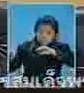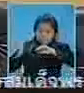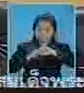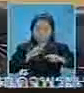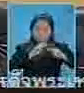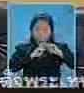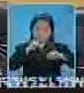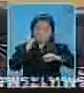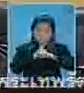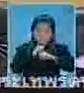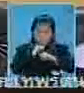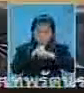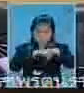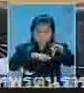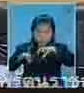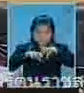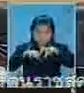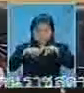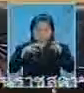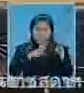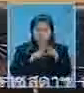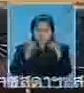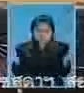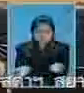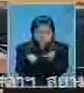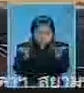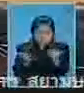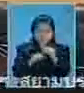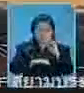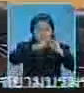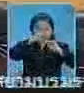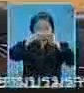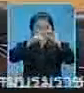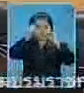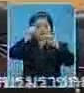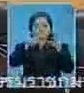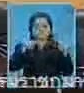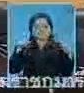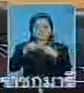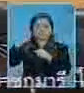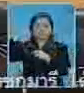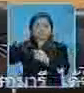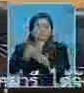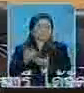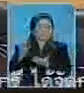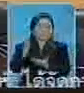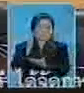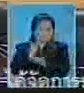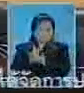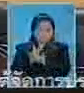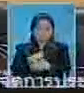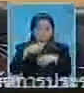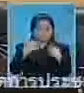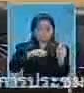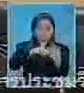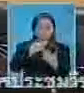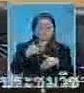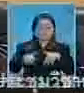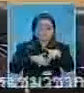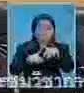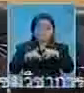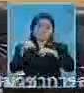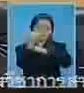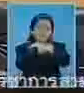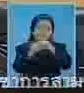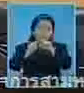องในการกระตุ้นเศรษฐกิจเนื่องจากกำลังซื้อของภาคเอกชนนั้นหดหายไปกำลังซื้อของประเทศคู่ค้าของเราห